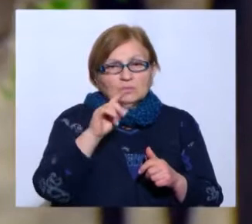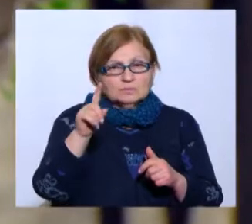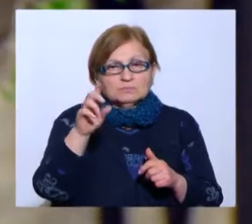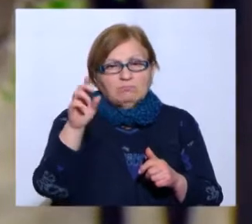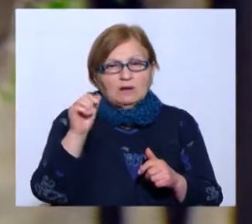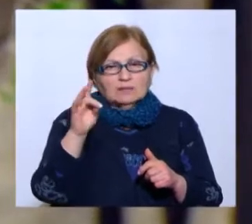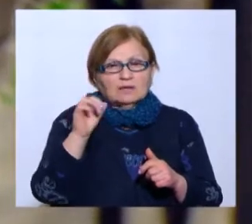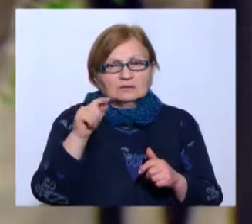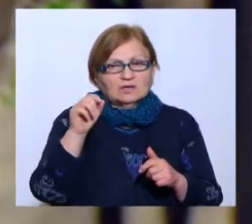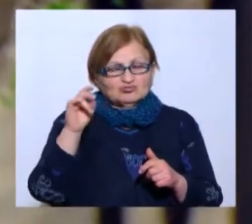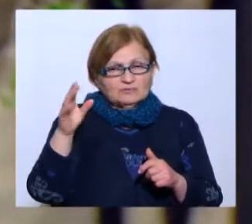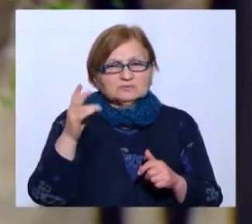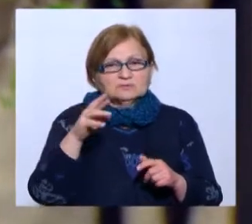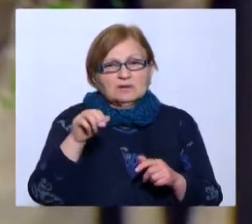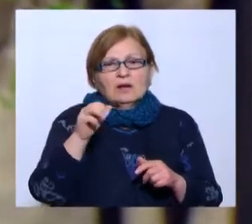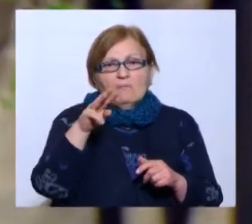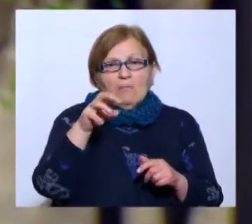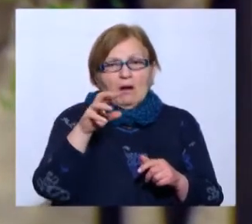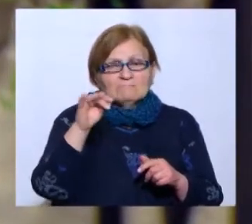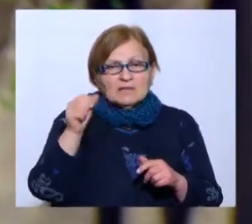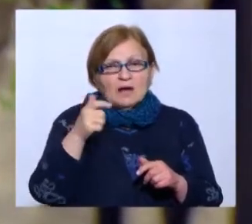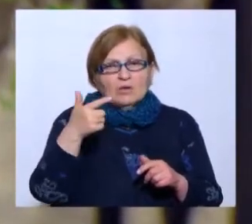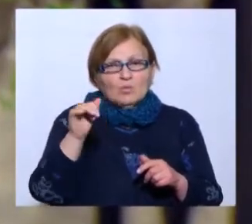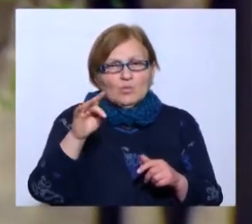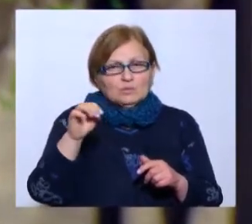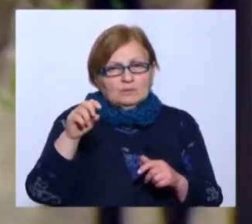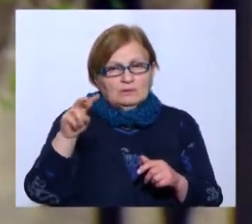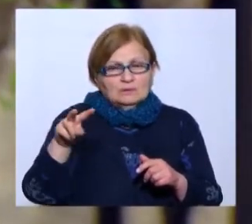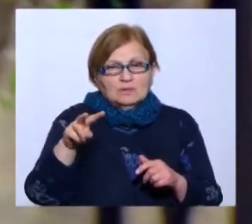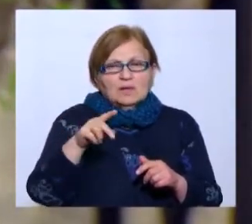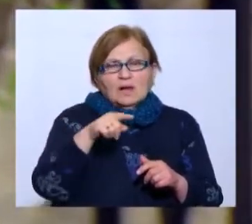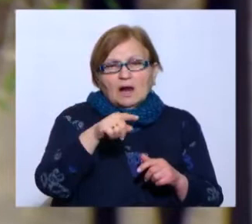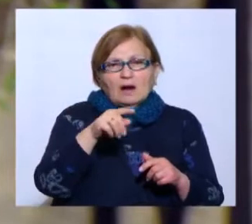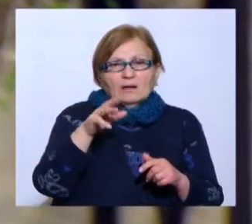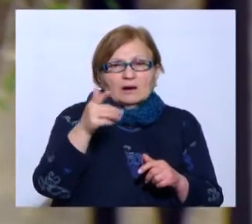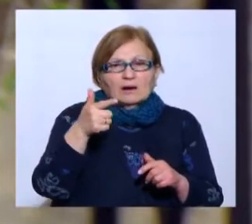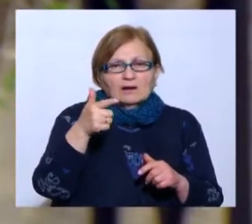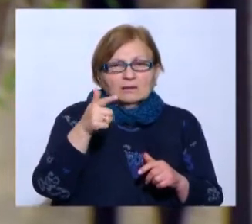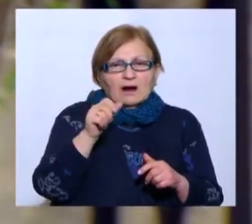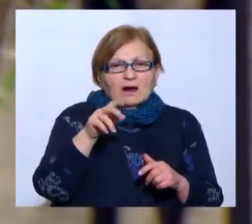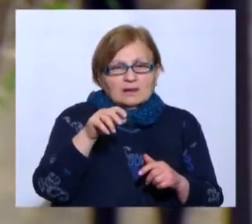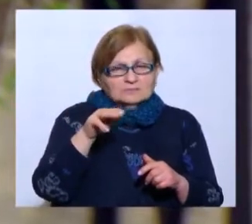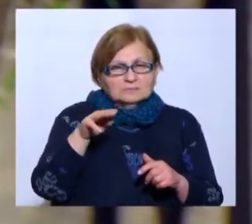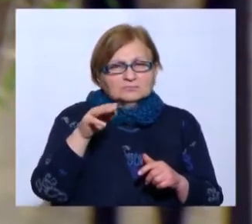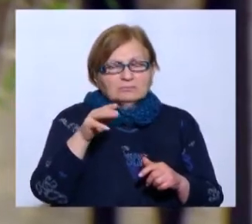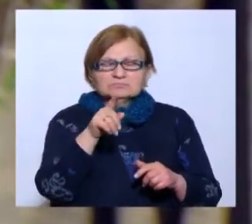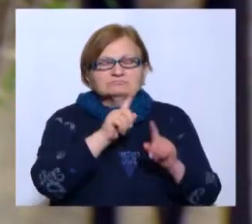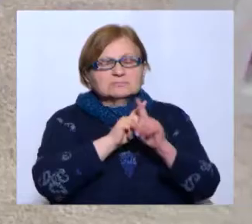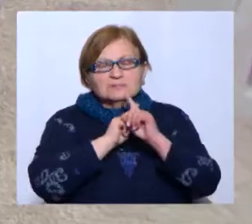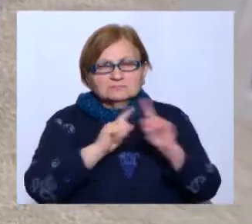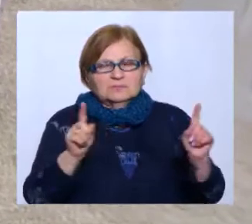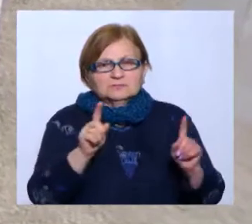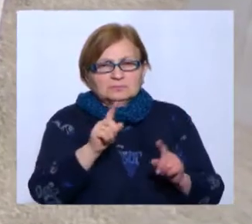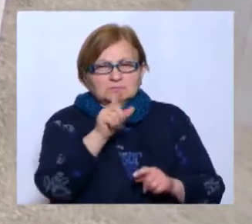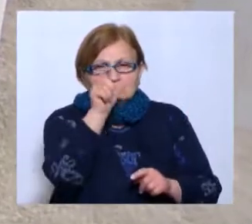და მამია გურიელს, ხოლო გალაქტიონ ტაბიძეს კი ამ ორდენის ყველაზე გამორჩეულ რაინდად